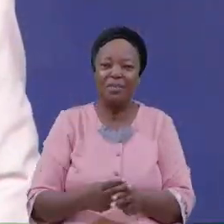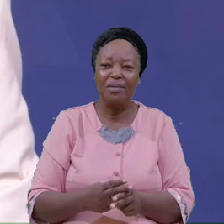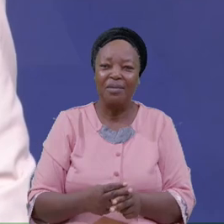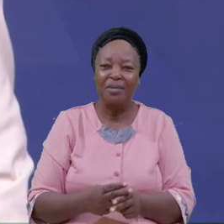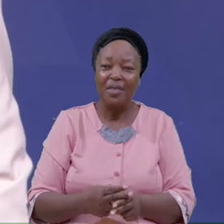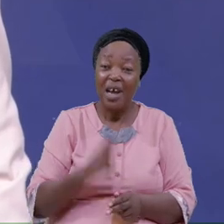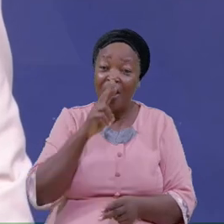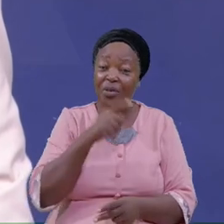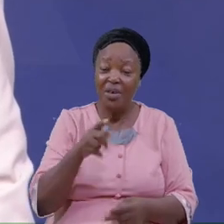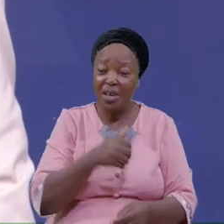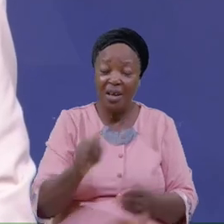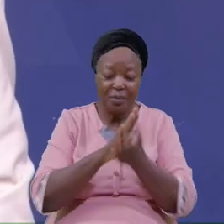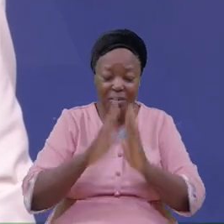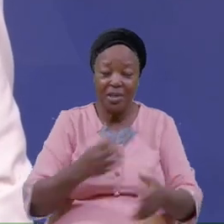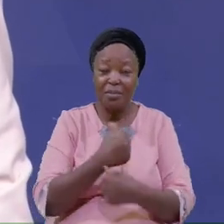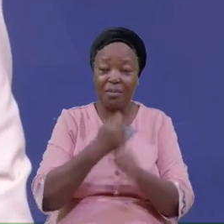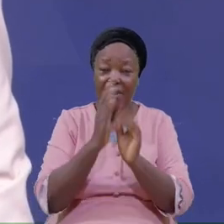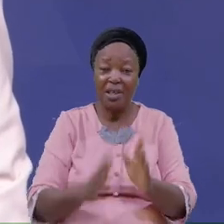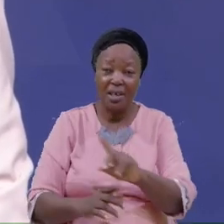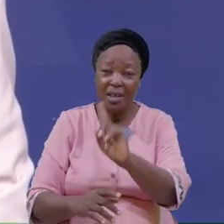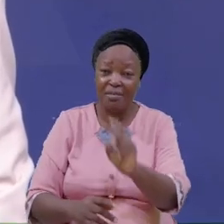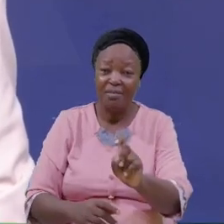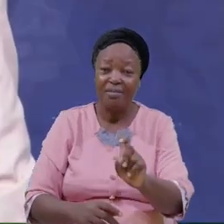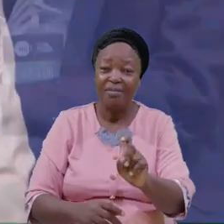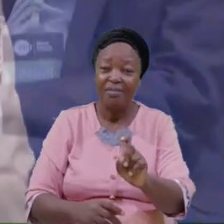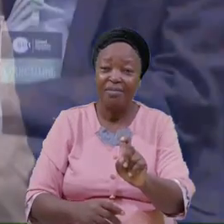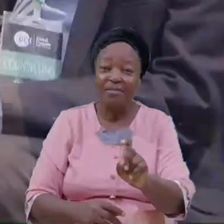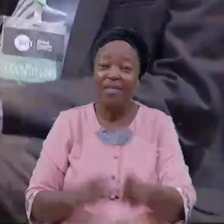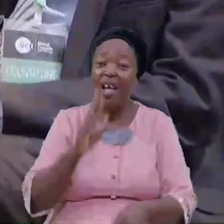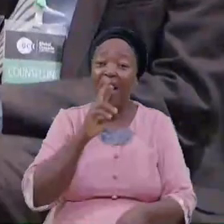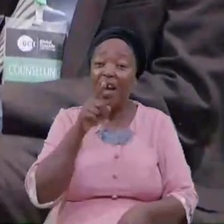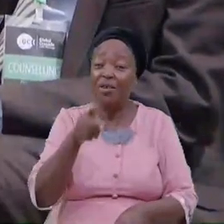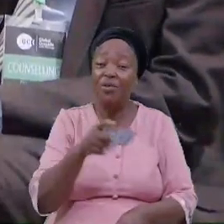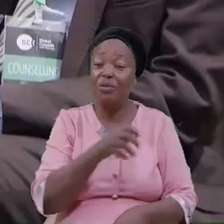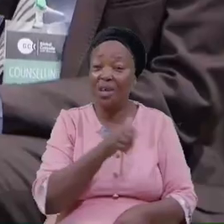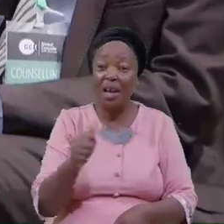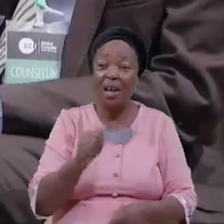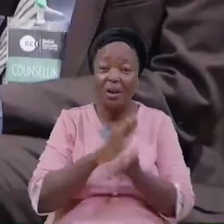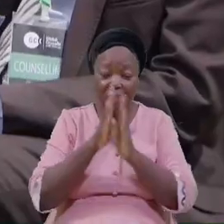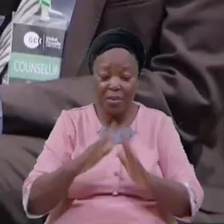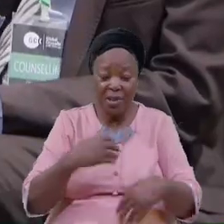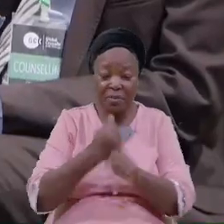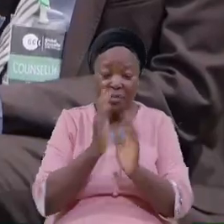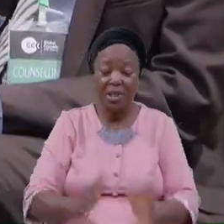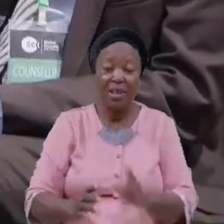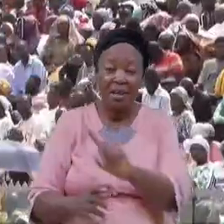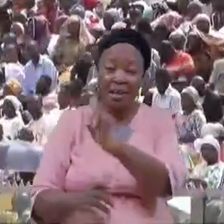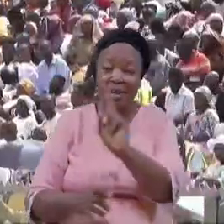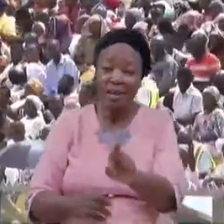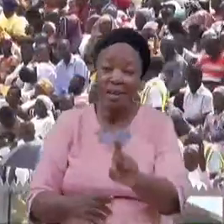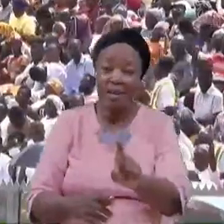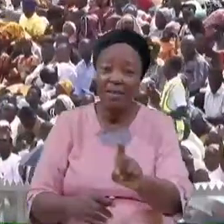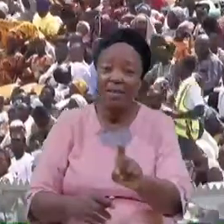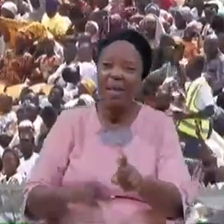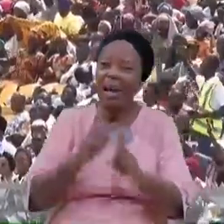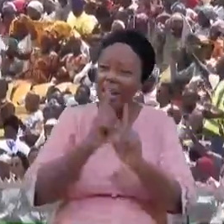que tu es un pacificateur? Are you a peacemaker? Est-ce que tu es un artisan de la paix? Give me a good yes. Yes.